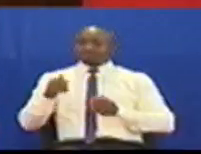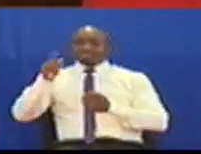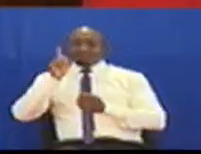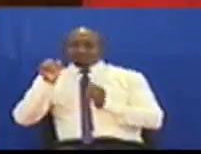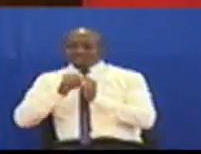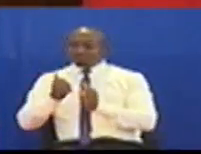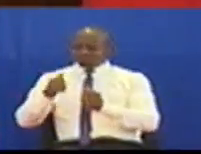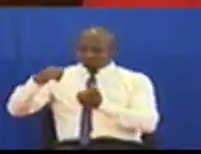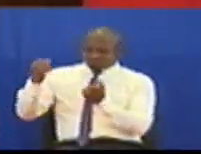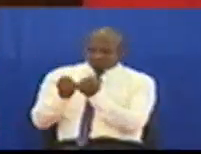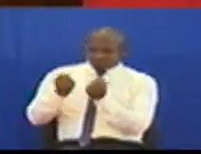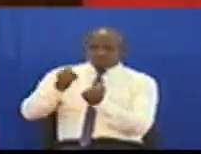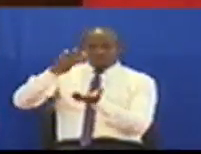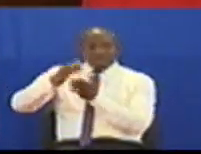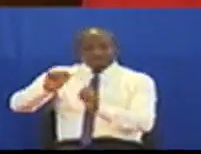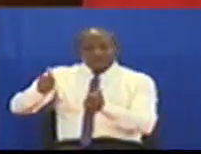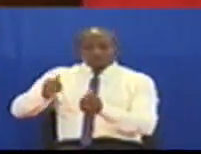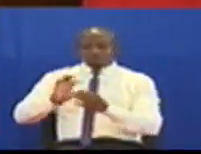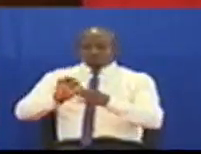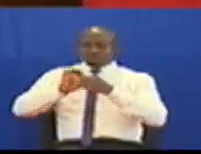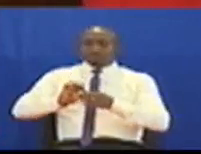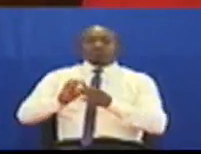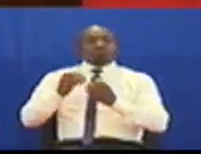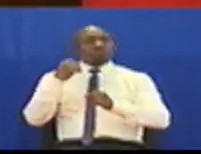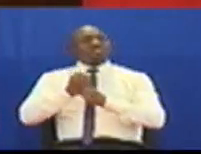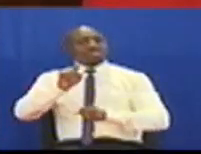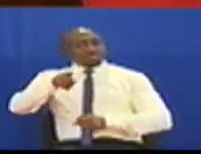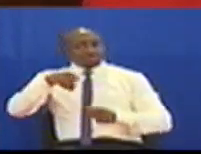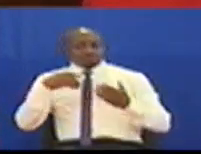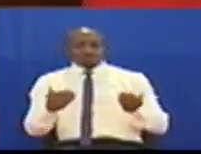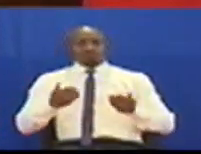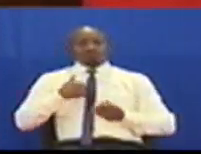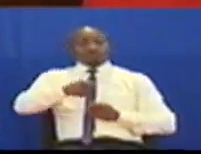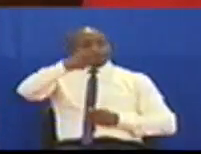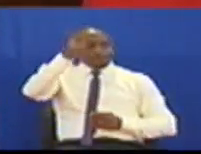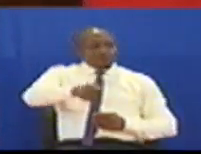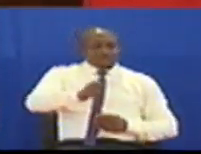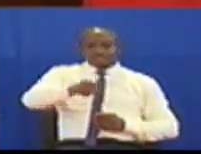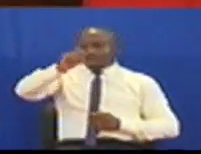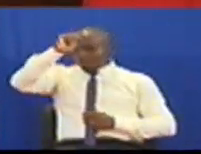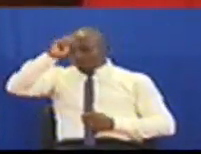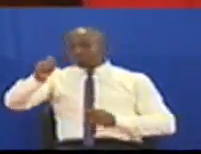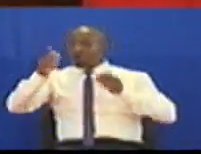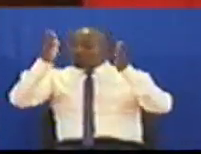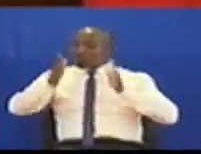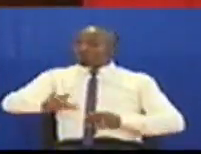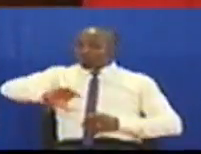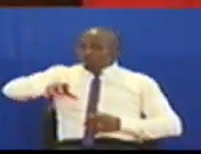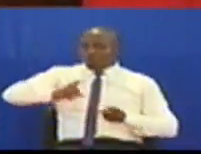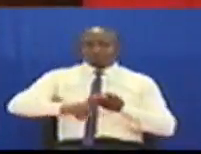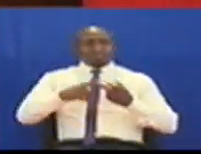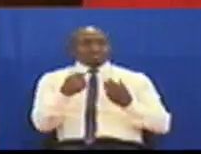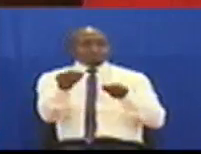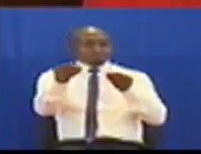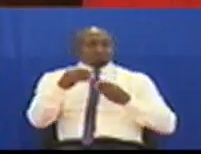hakijakamilika. Sisi kama sisi na wananchi wetu tumefanya nini? Kwa hiyo nimpongeze sana Mheshimiwa mkuu wa mkoa kwa kuja